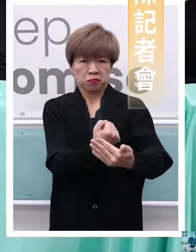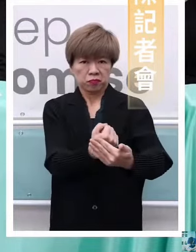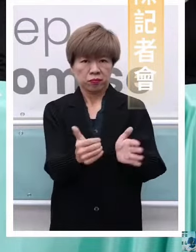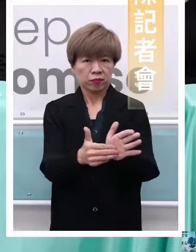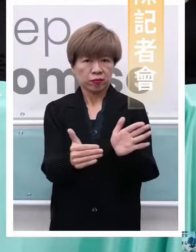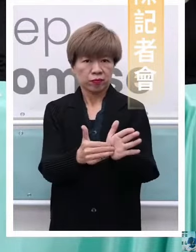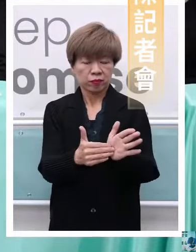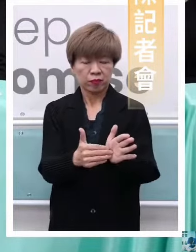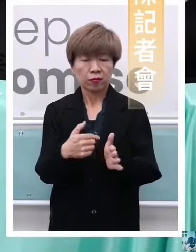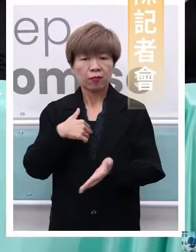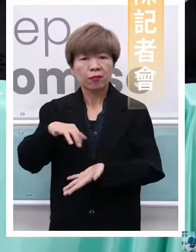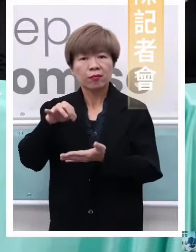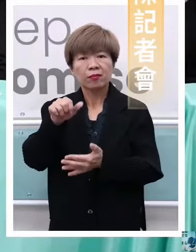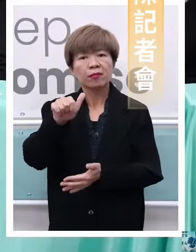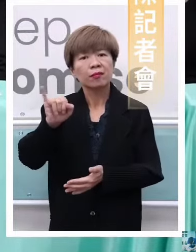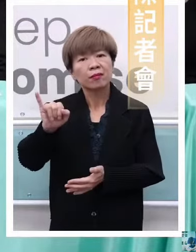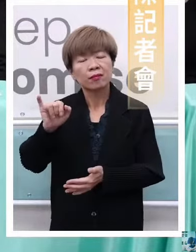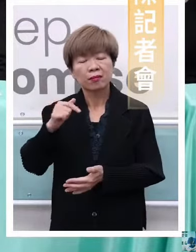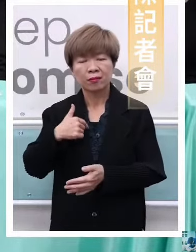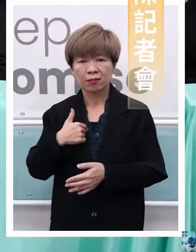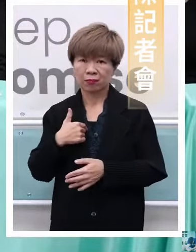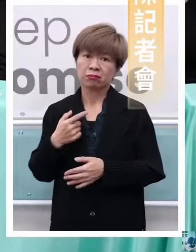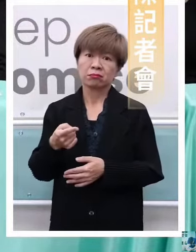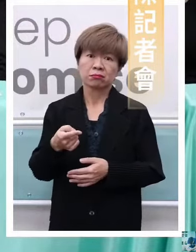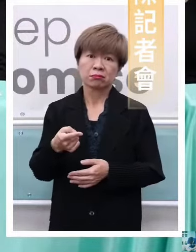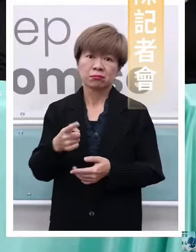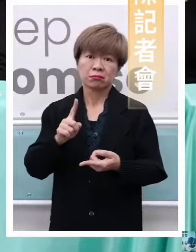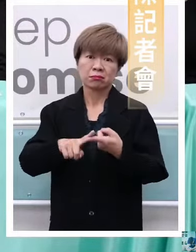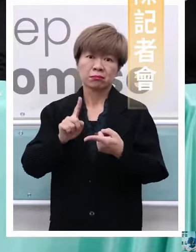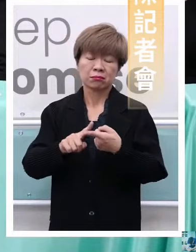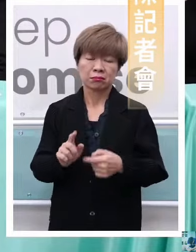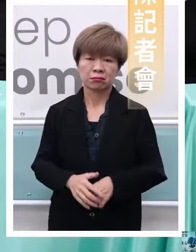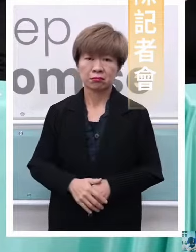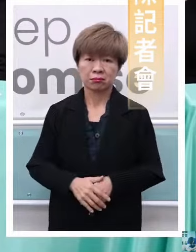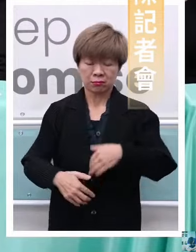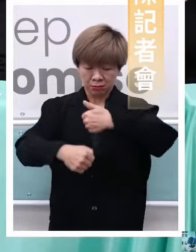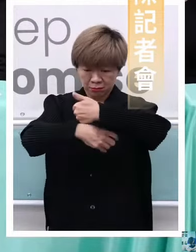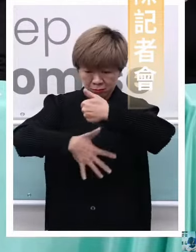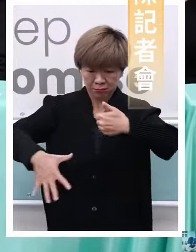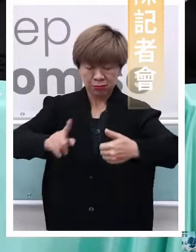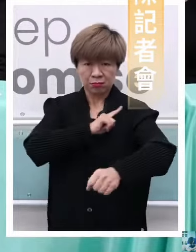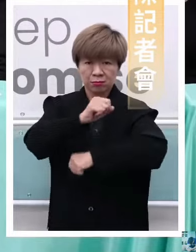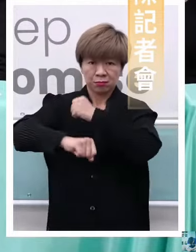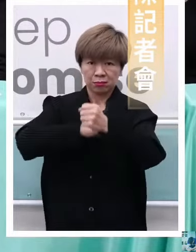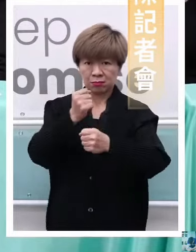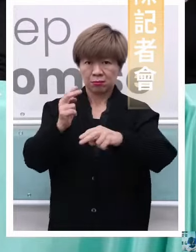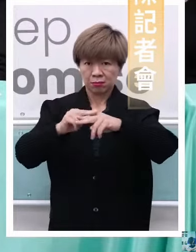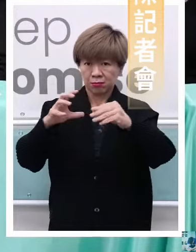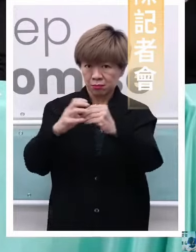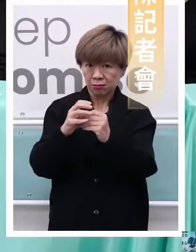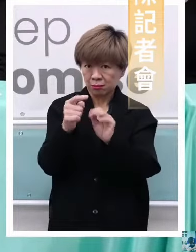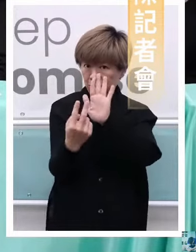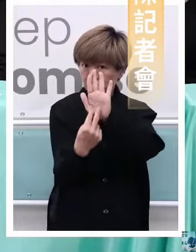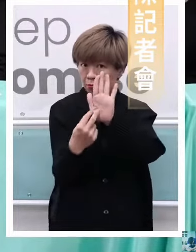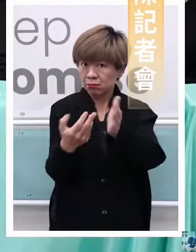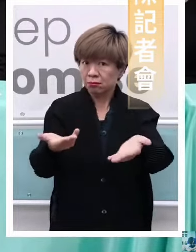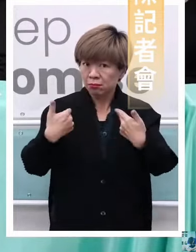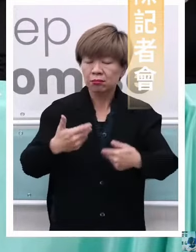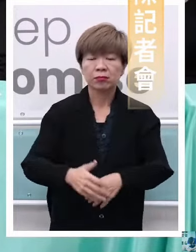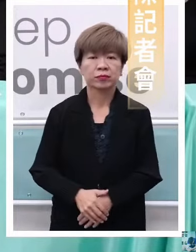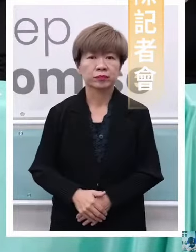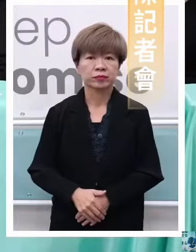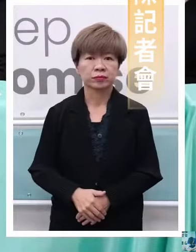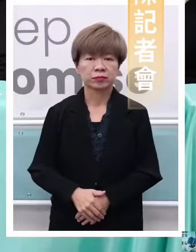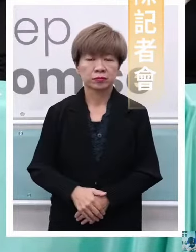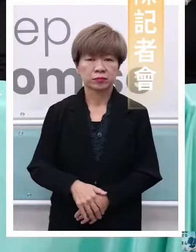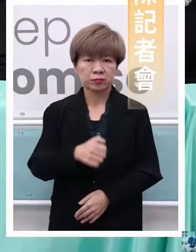是我刚刚提到的 AI， 我并没有超译的问题，因为这个是系统自动封包，这是你们所解释的内容。那么在我在